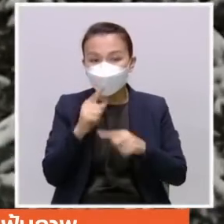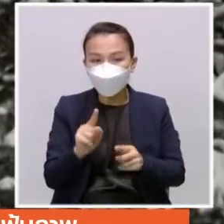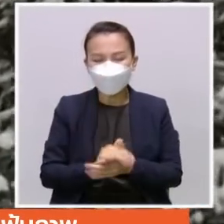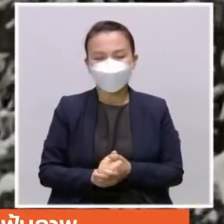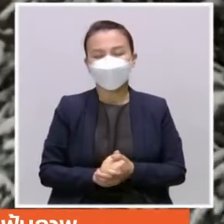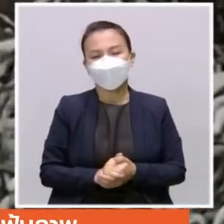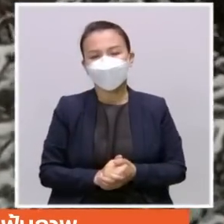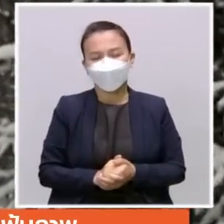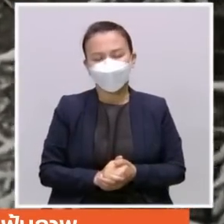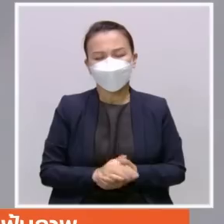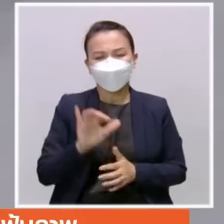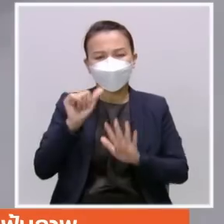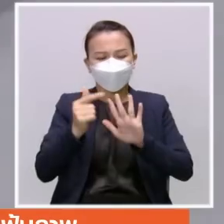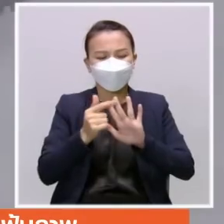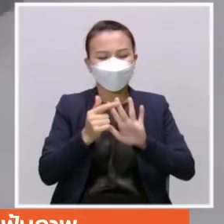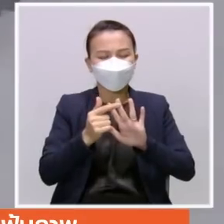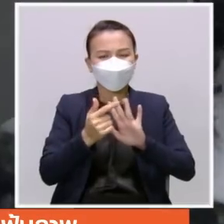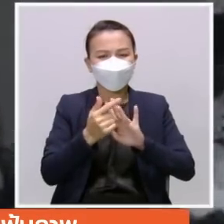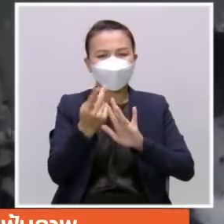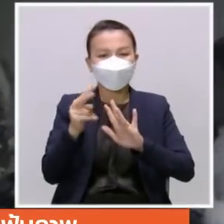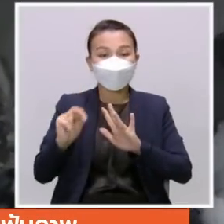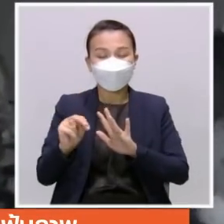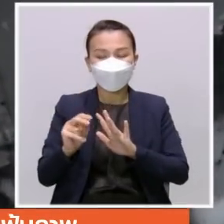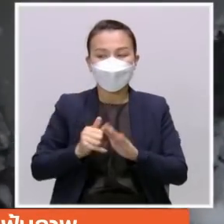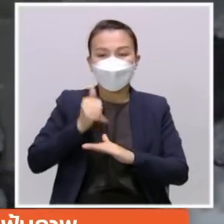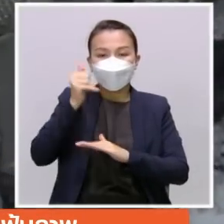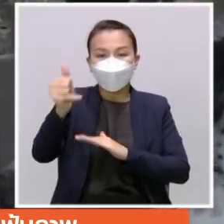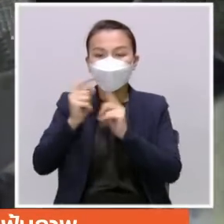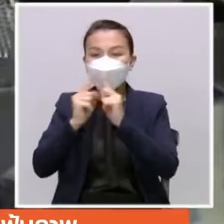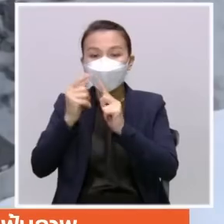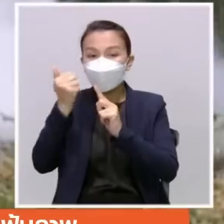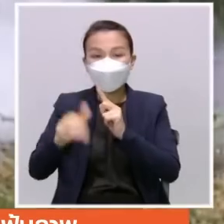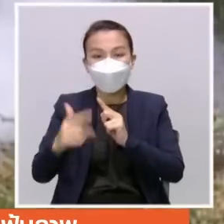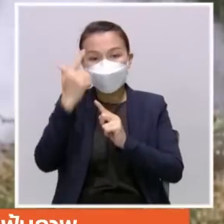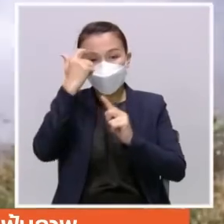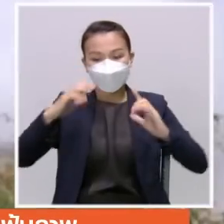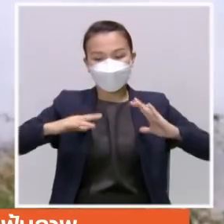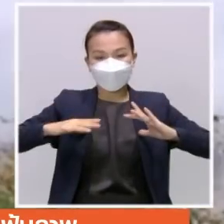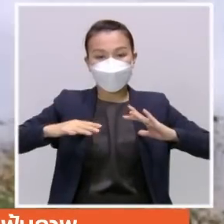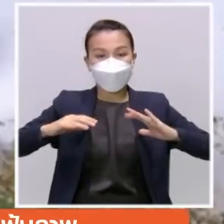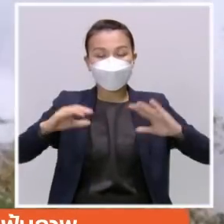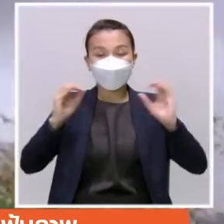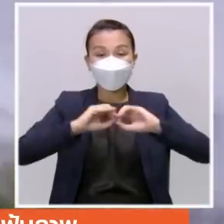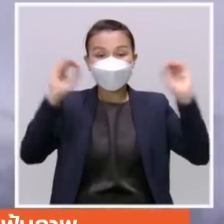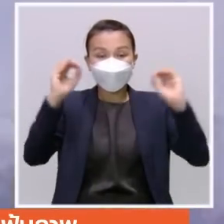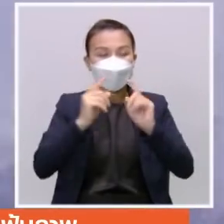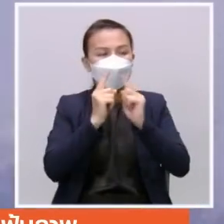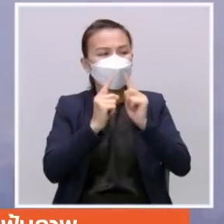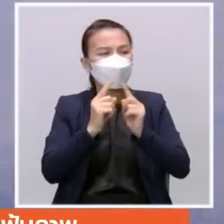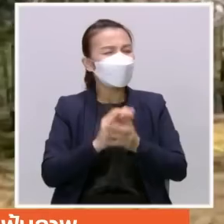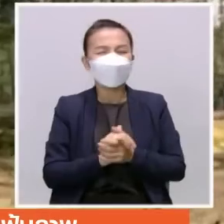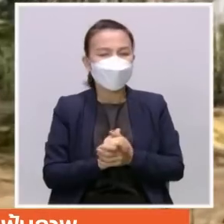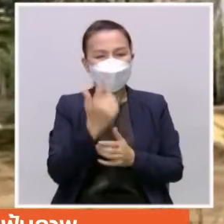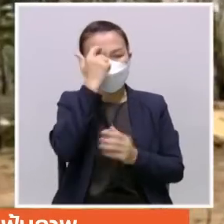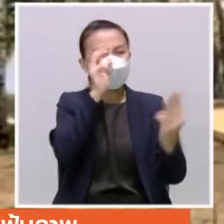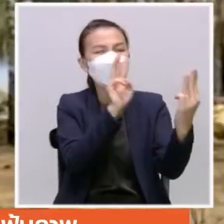อกว่ายูเครนไม่สามารถเข้าร่วมการเจรจาได้เพราะไม่ใช่รัฐอิสระและไม่มีอะไรต้องพูดกับคนเหล่านี้เพราะพวกเขาไม่รักษาสั